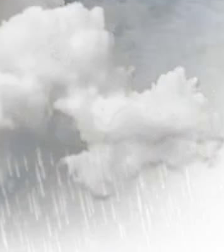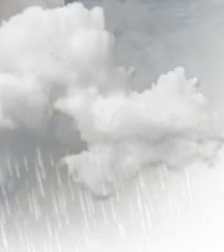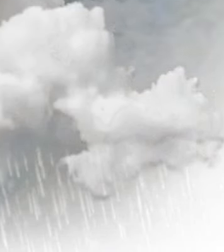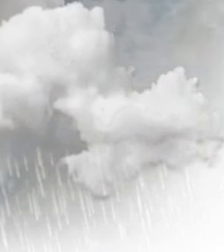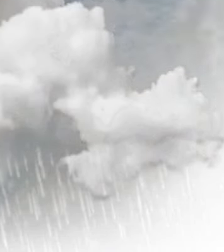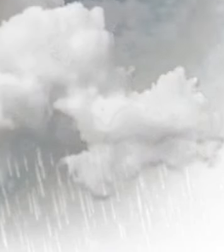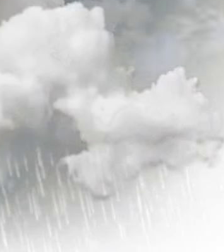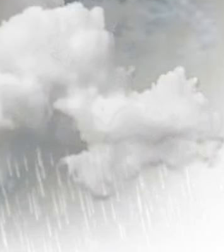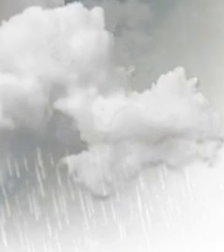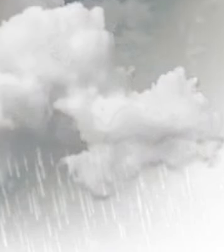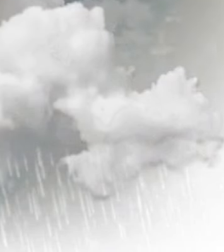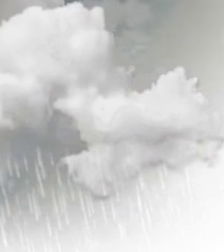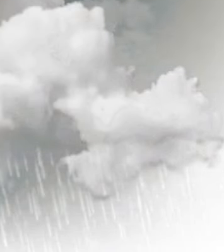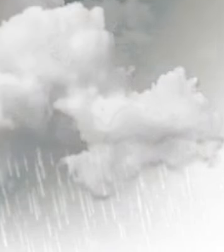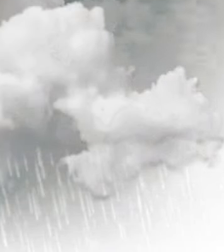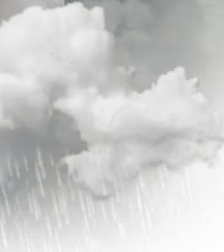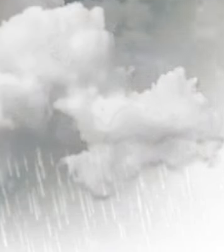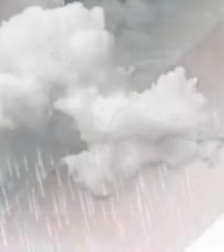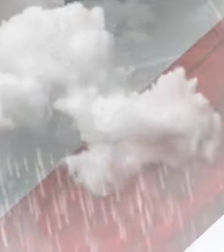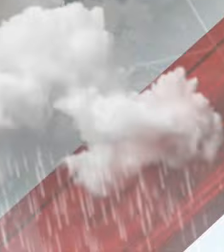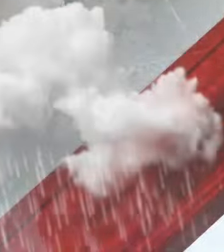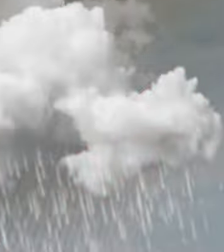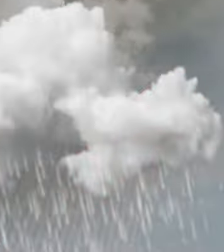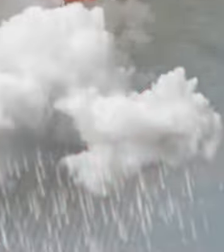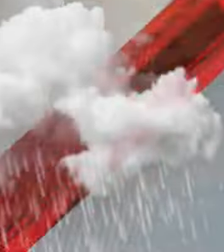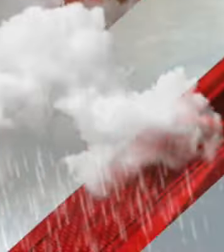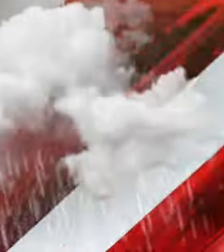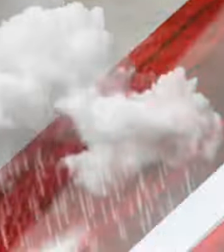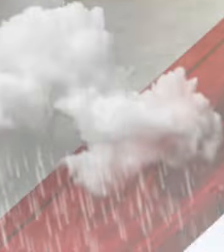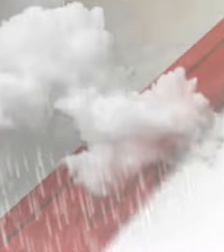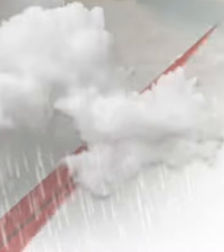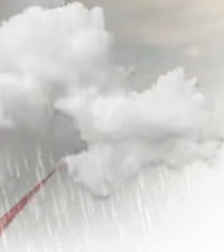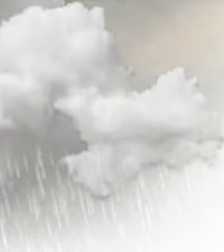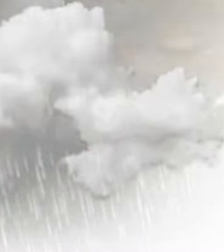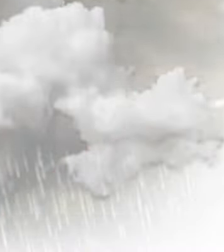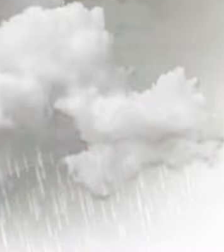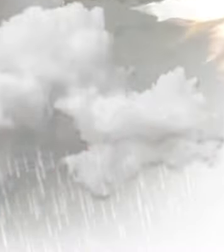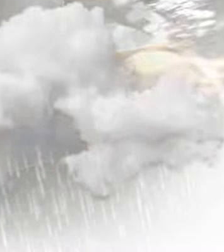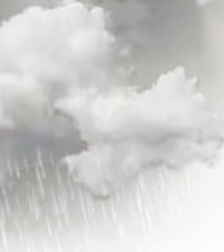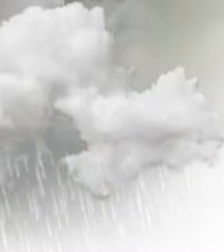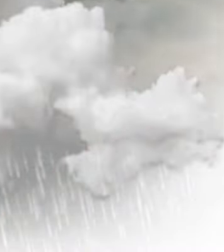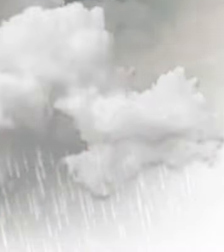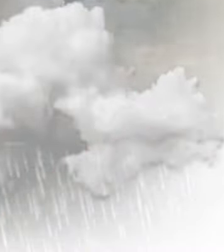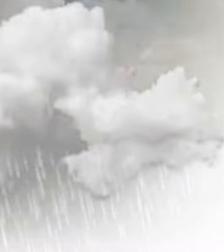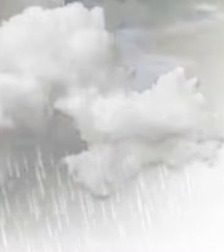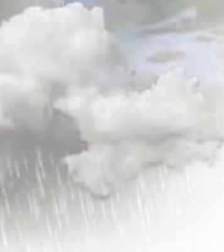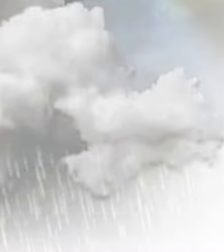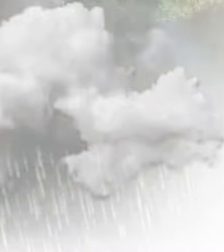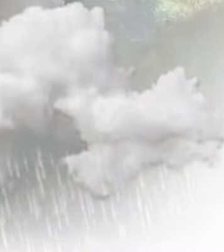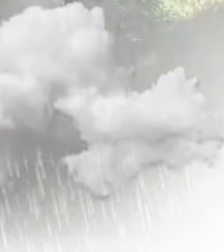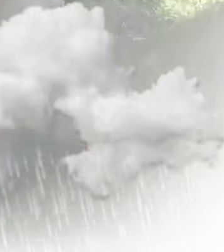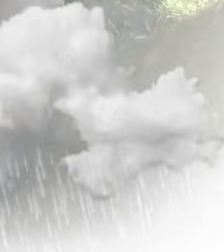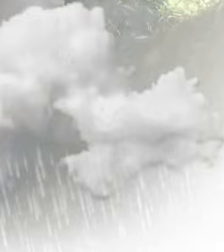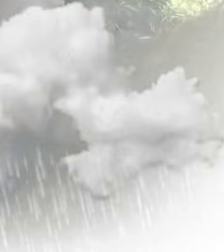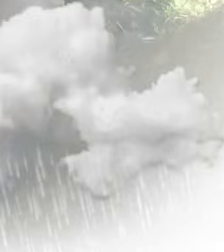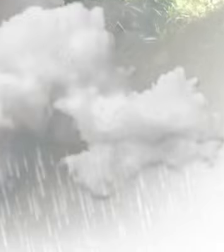до плюс 12 градусов. Ветер заходний 5-8 метров на секунду, с порывами до 17